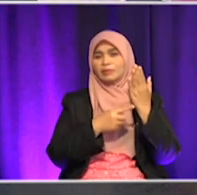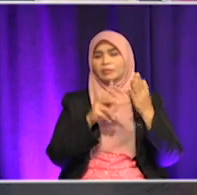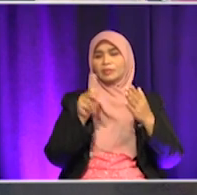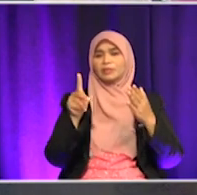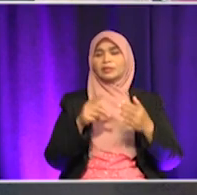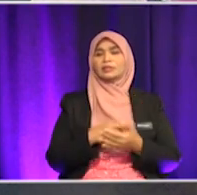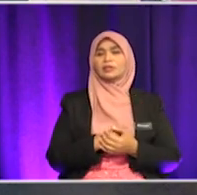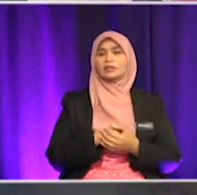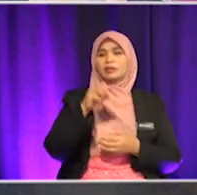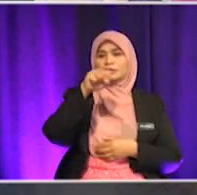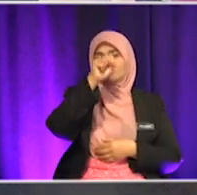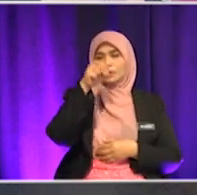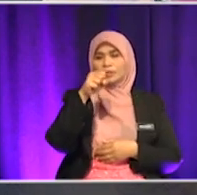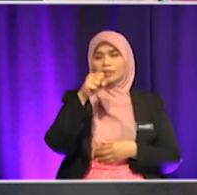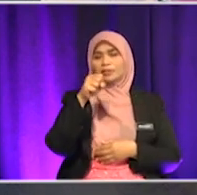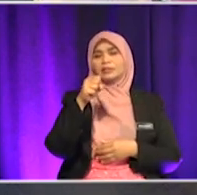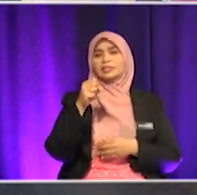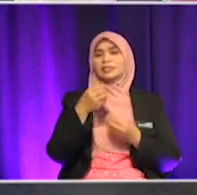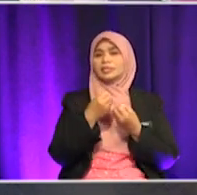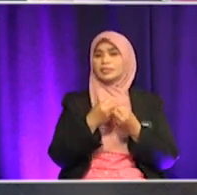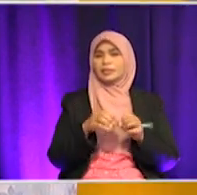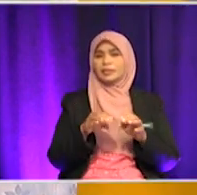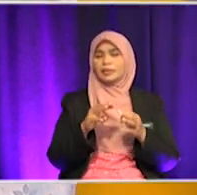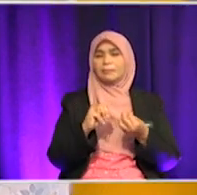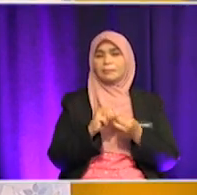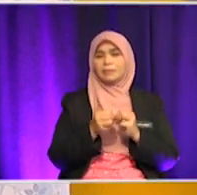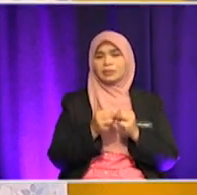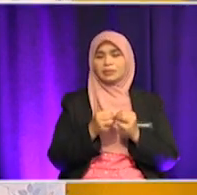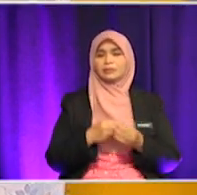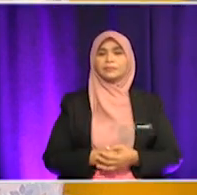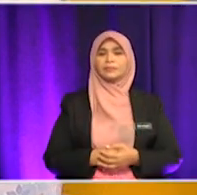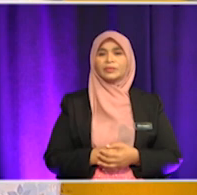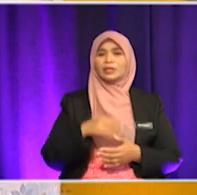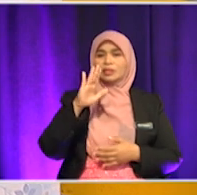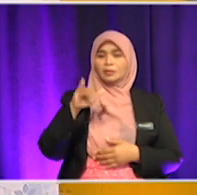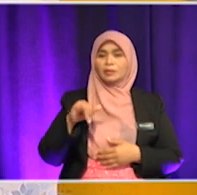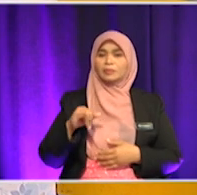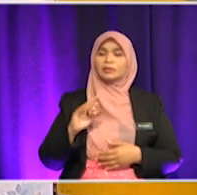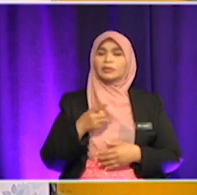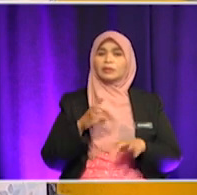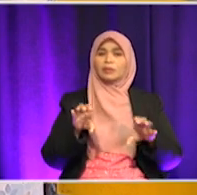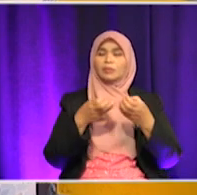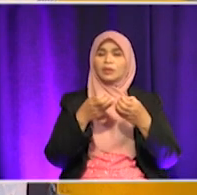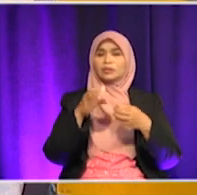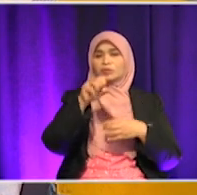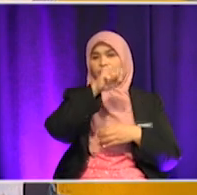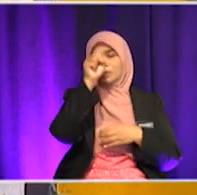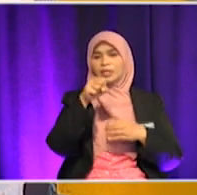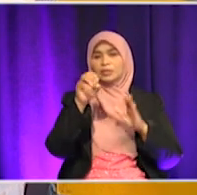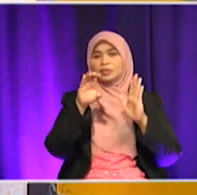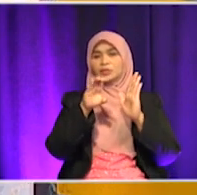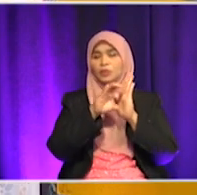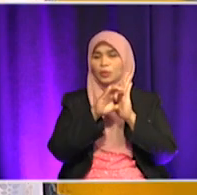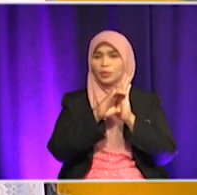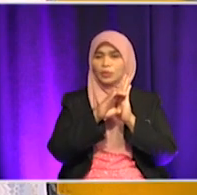soalan penyelesaian masalah. Okey, sebelum tu, okey, sebelum kita buat beberapa soalan contoh yang cikgu dah sediakan Ifan dan juga